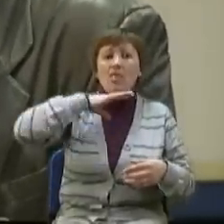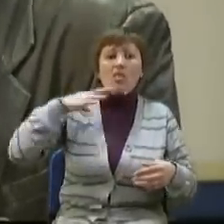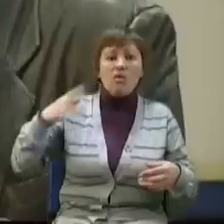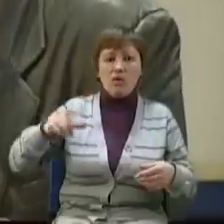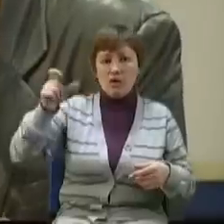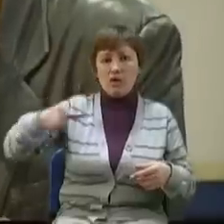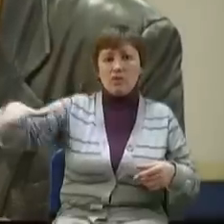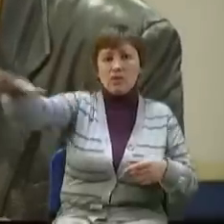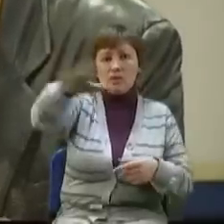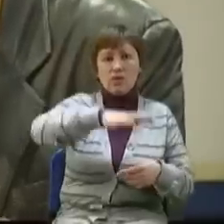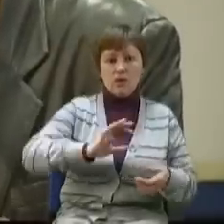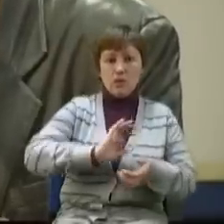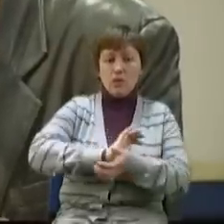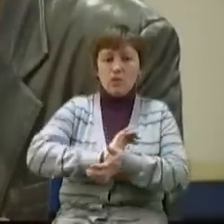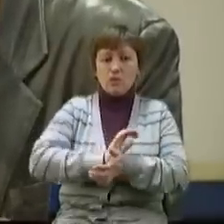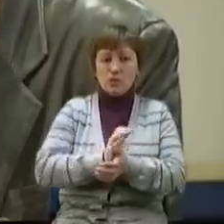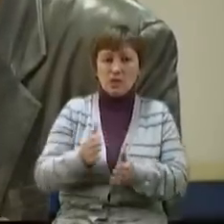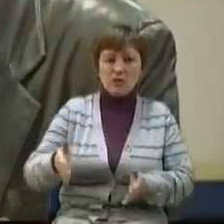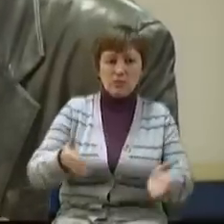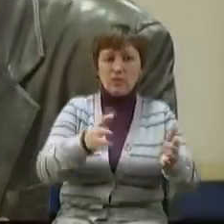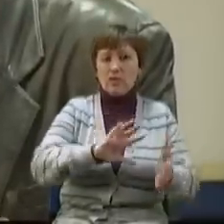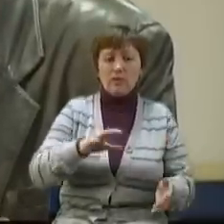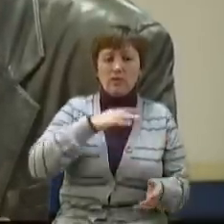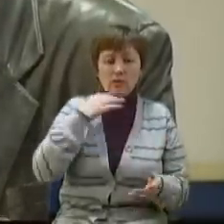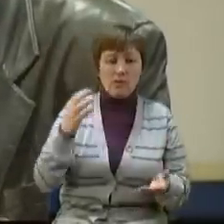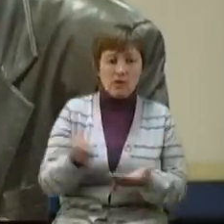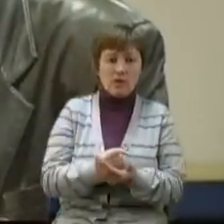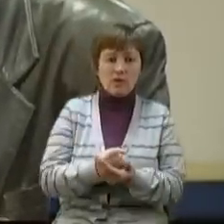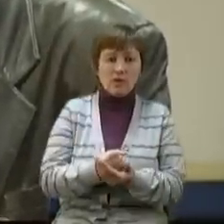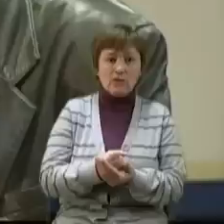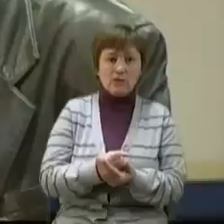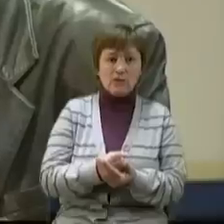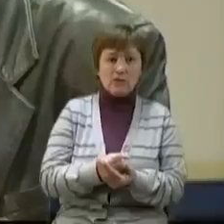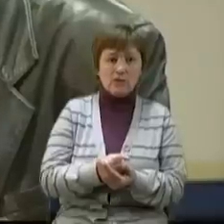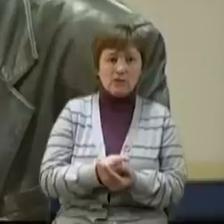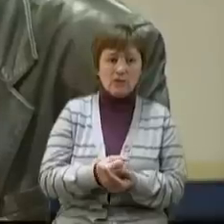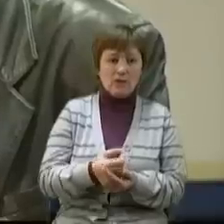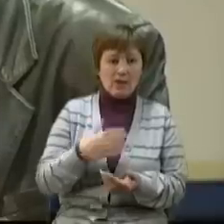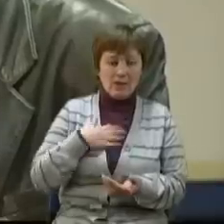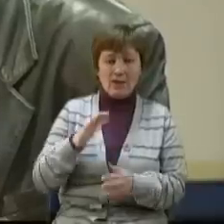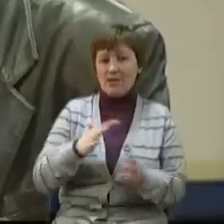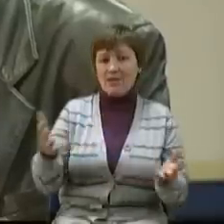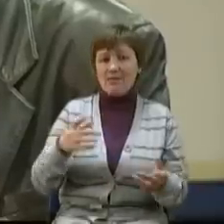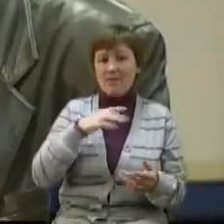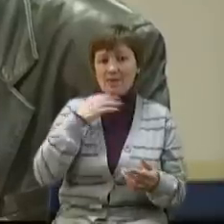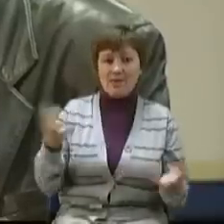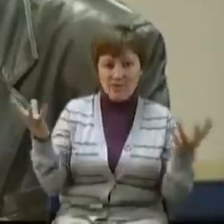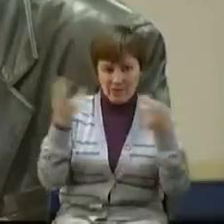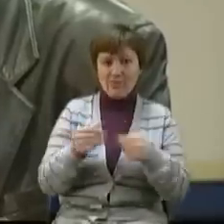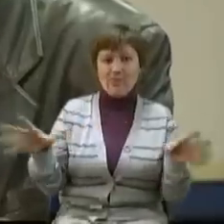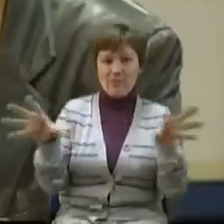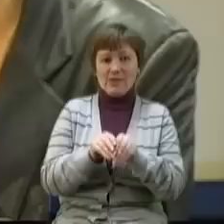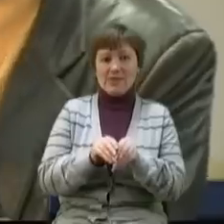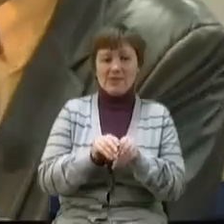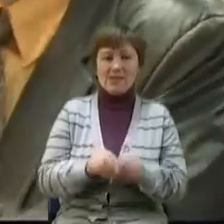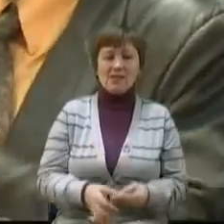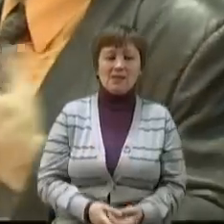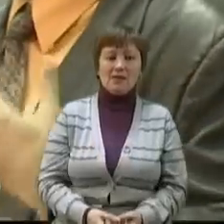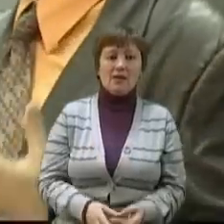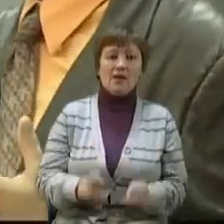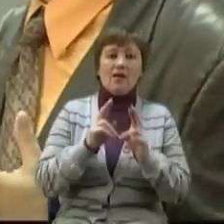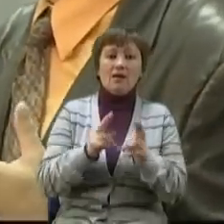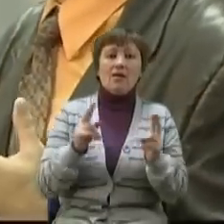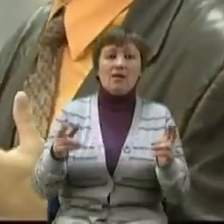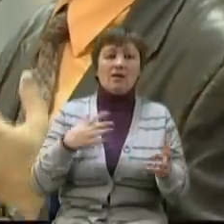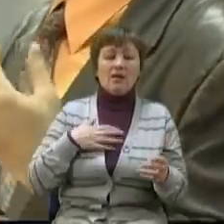Узкий путь, немногие находят, а я в этих немногих. Вот как